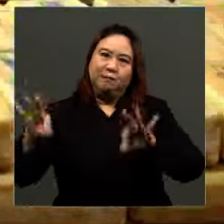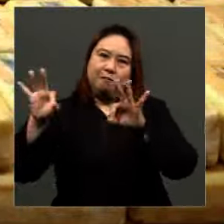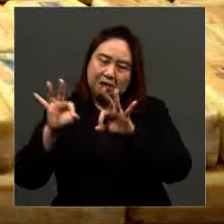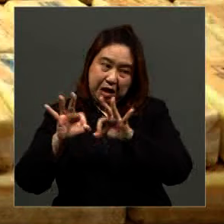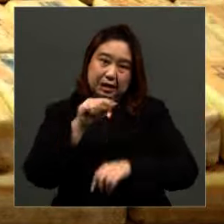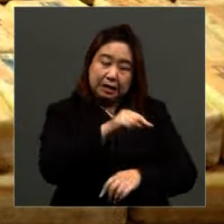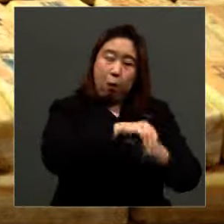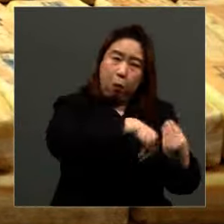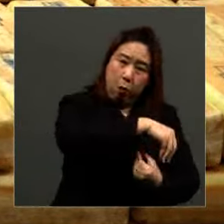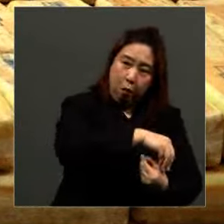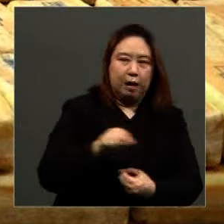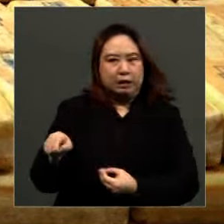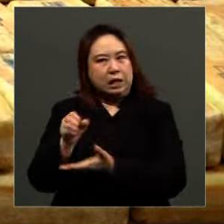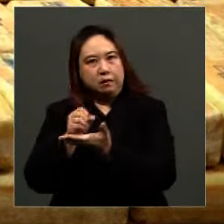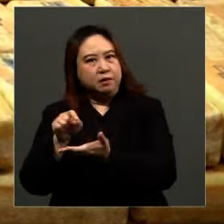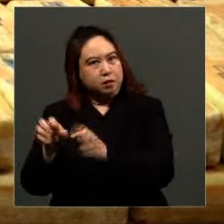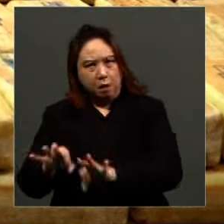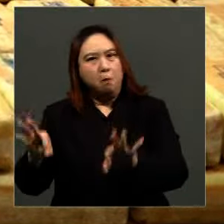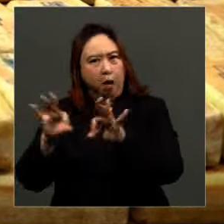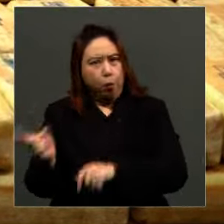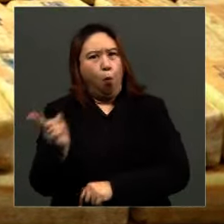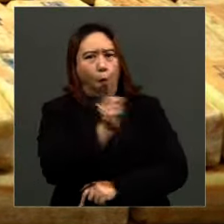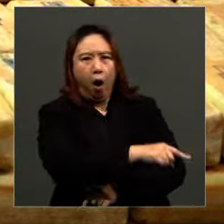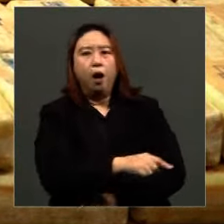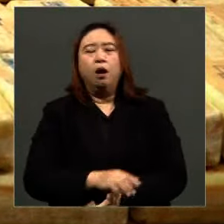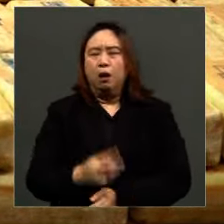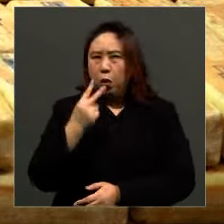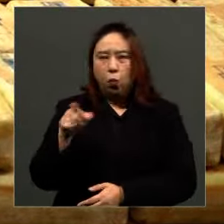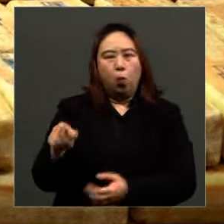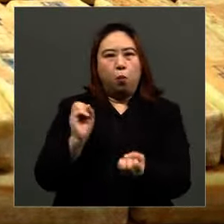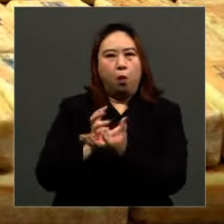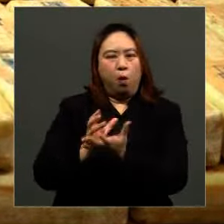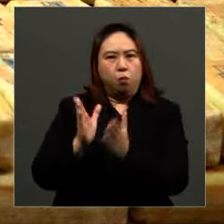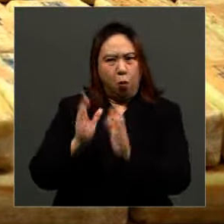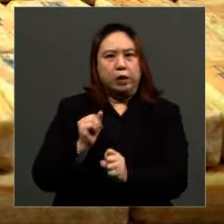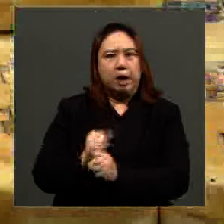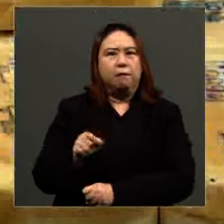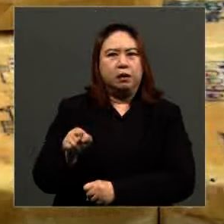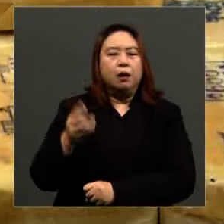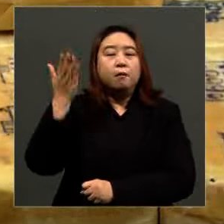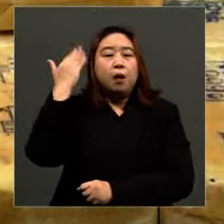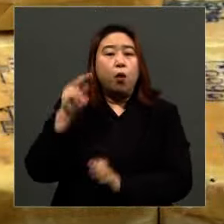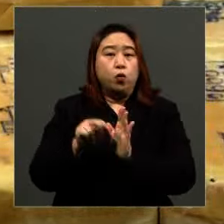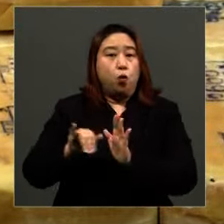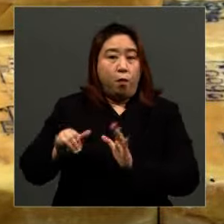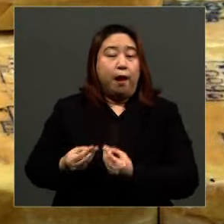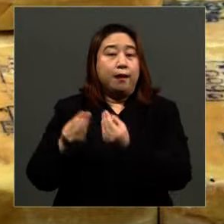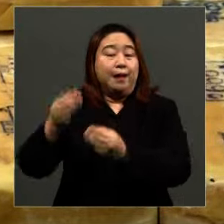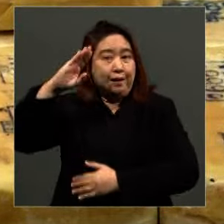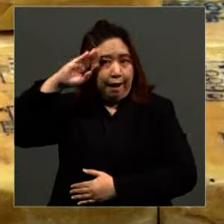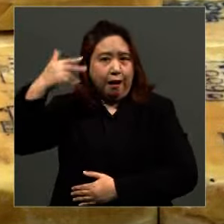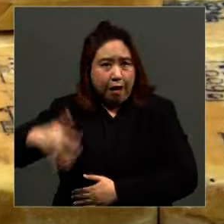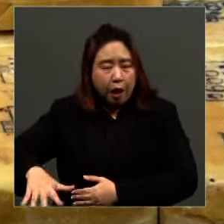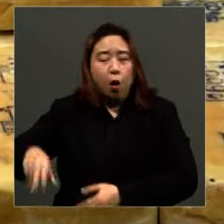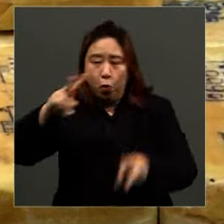ท้องด้วยซ้ำทำให้เห็นว่าเป็นภัยคุกคามรูปแบบใหม่ที่เกิดจากมนุษย์ซึ่งตนเคยให้นโยบายกับทางกองทัพการดู